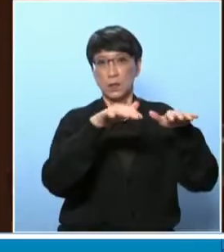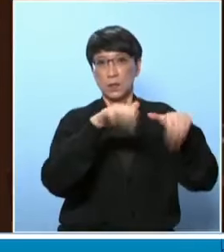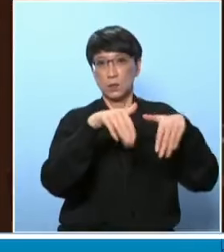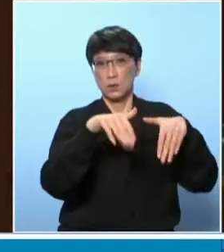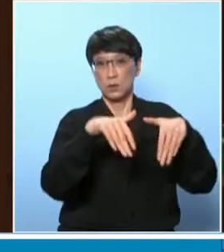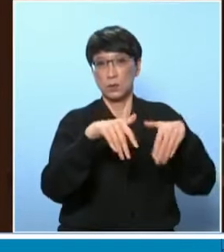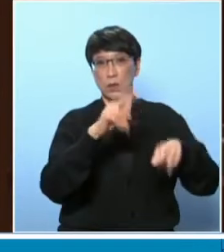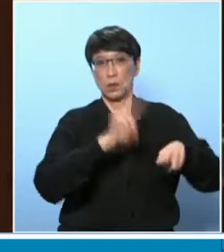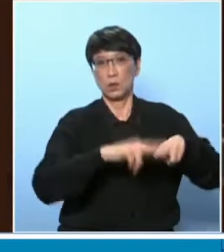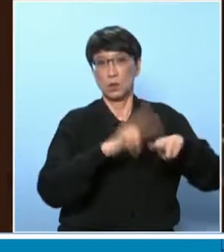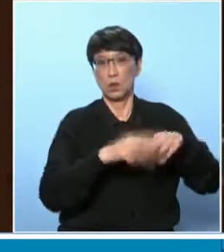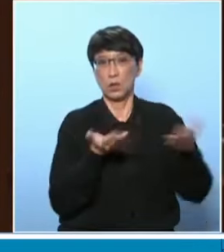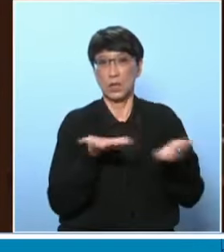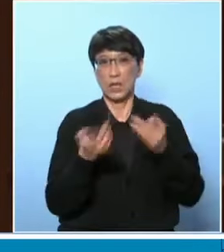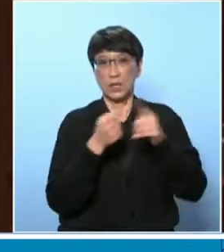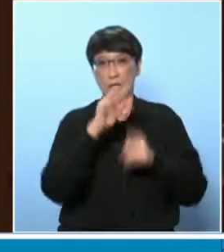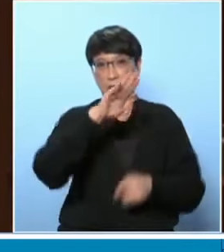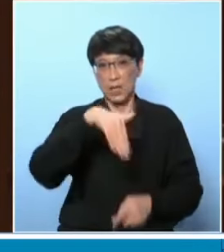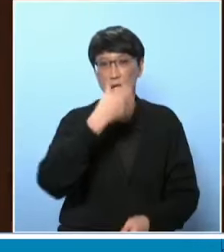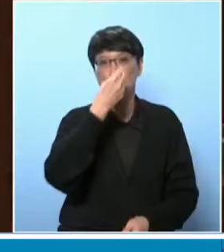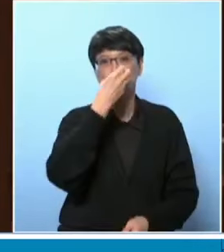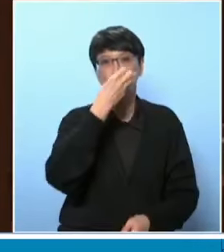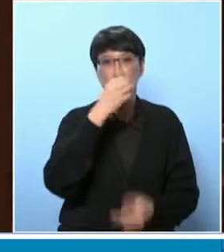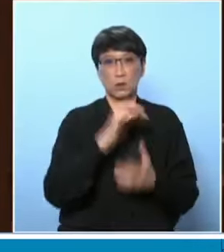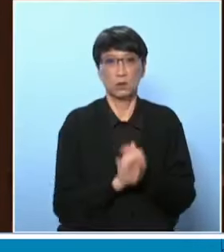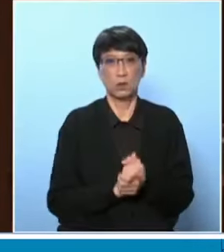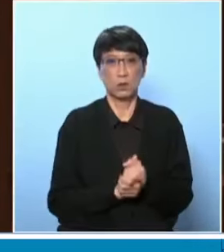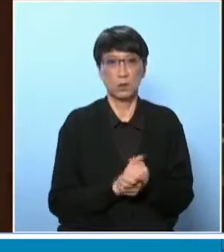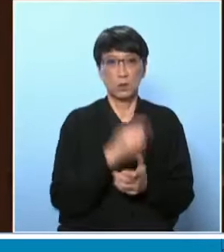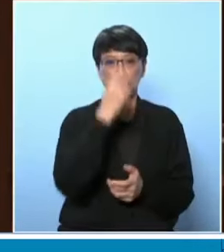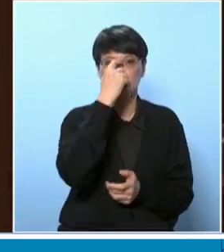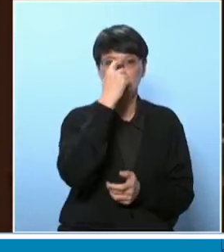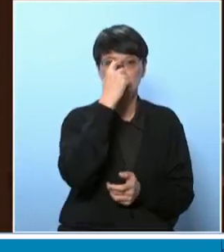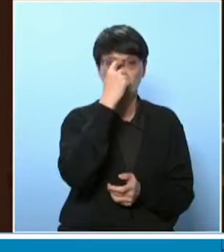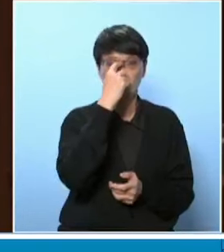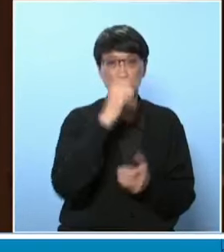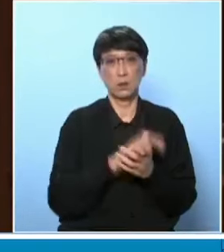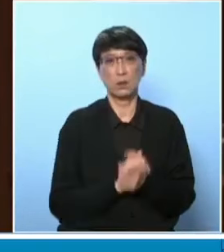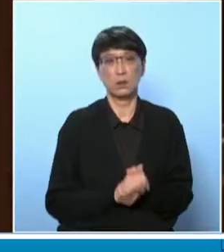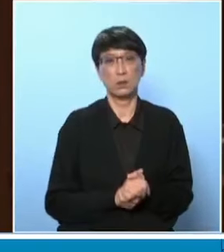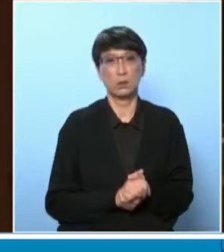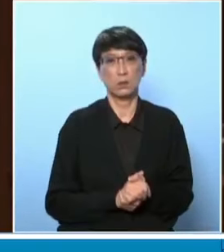加多的內地旅客來香港，例如可以